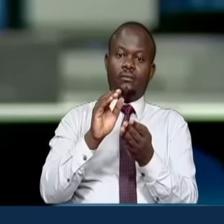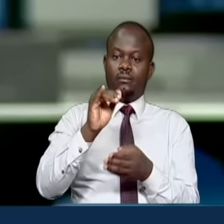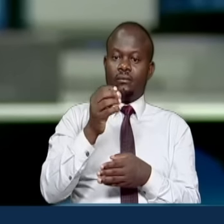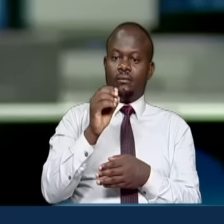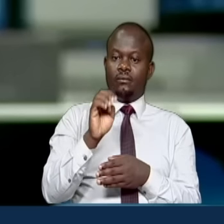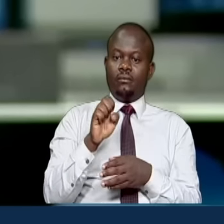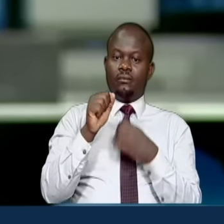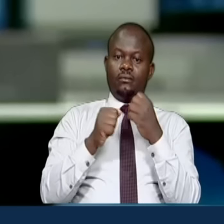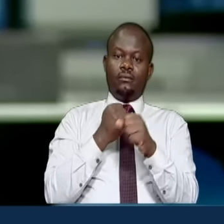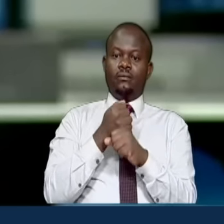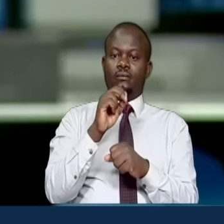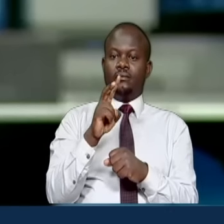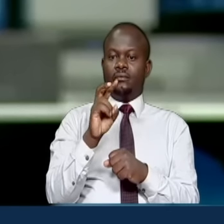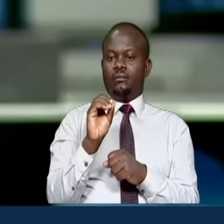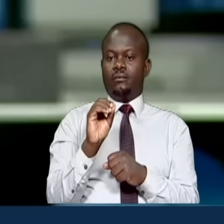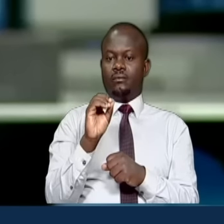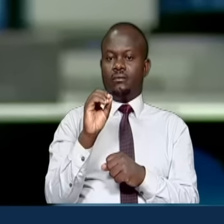mu mwaka